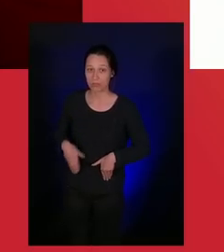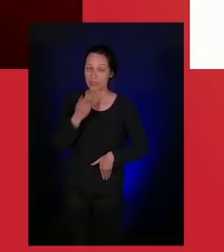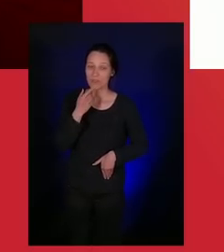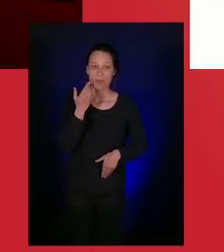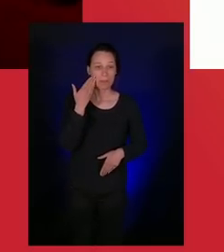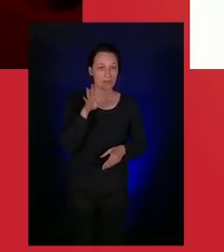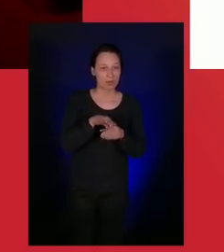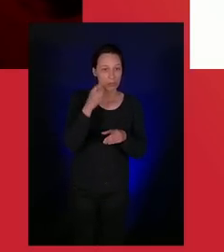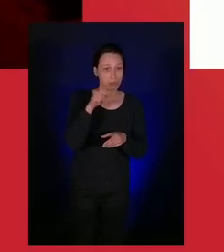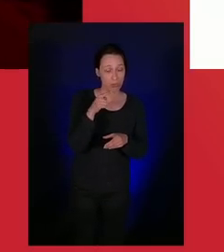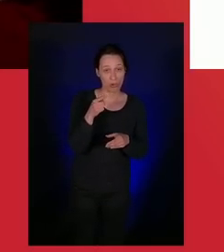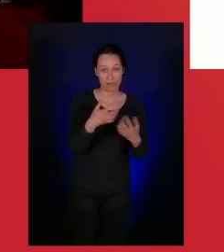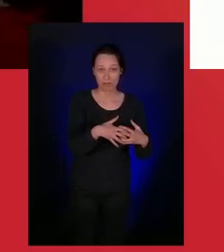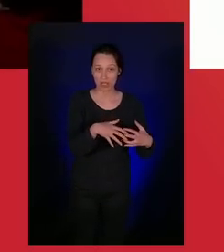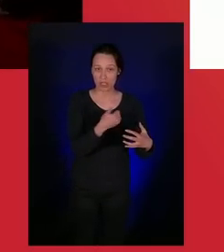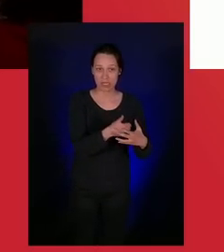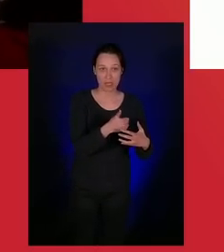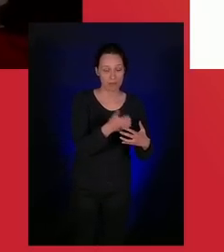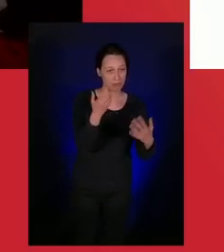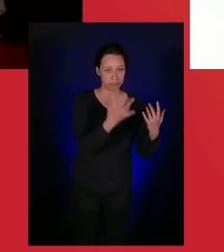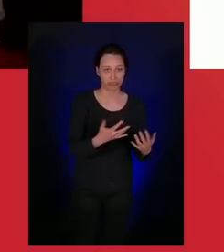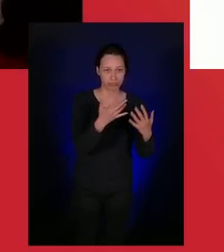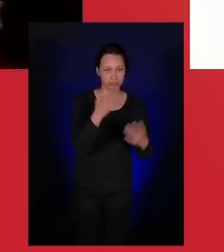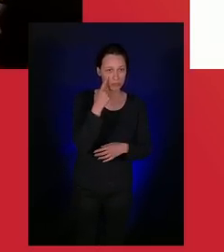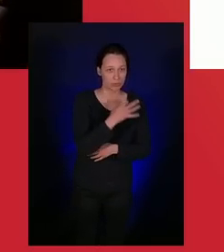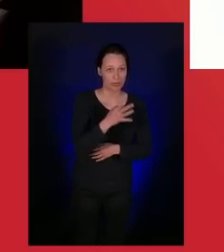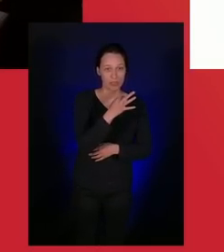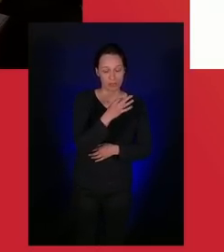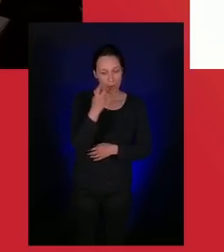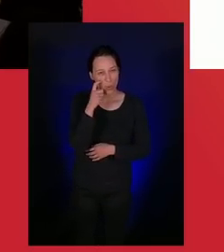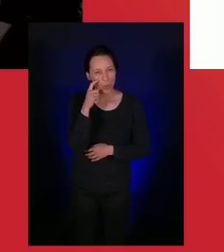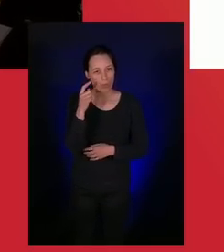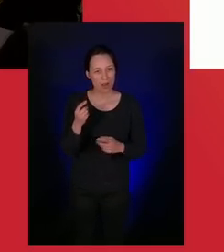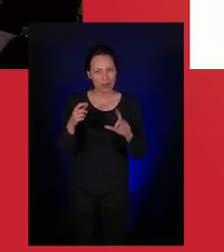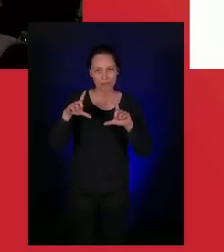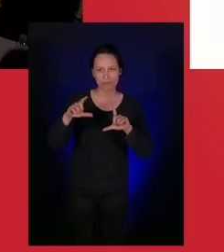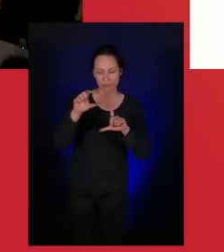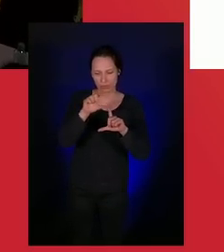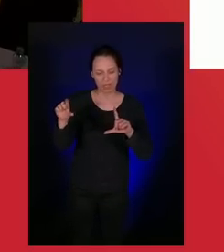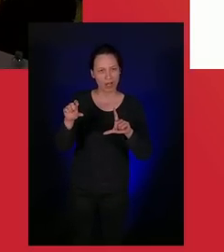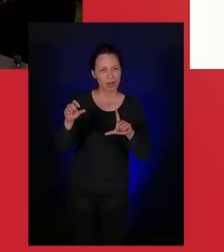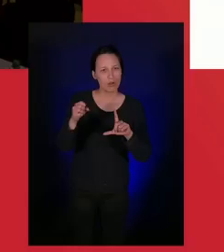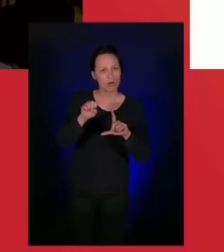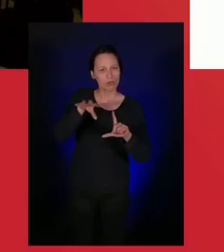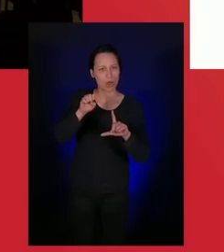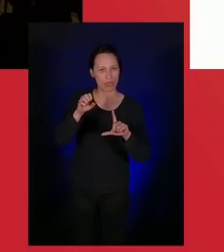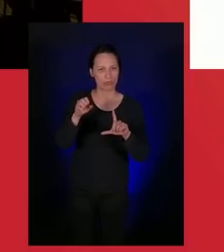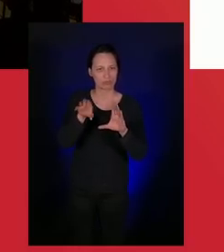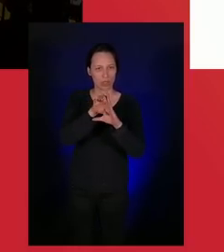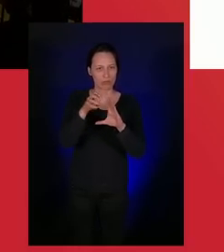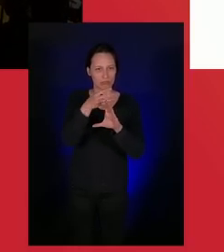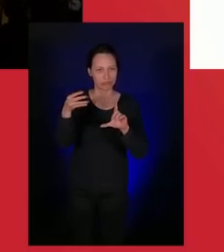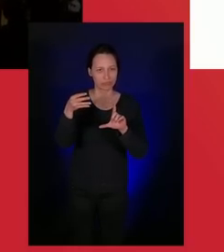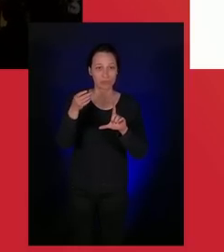par la machine. Vous allez remarquer qu'il y a un code barre en haut du bulletin de vote et ce code barre contient l'ensemble de vos voix. Donc la machine